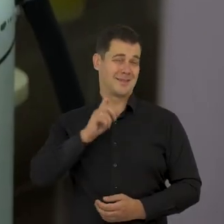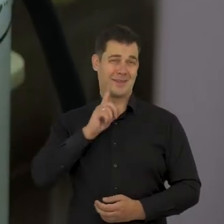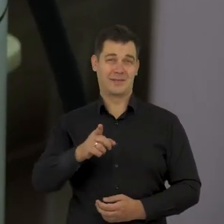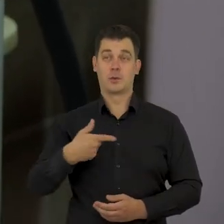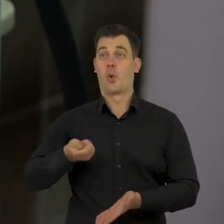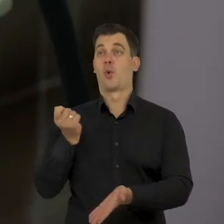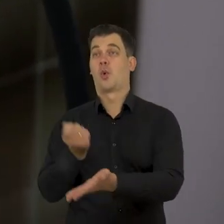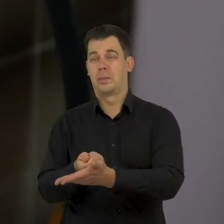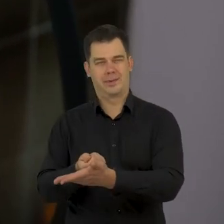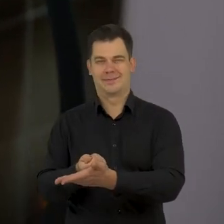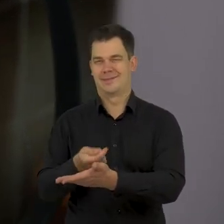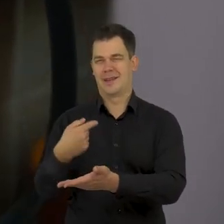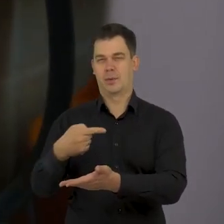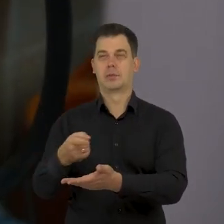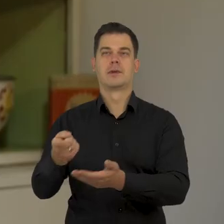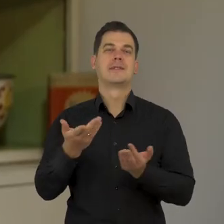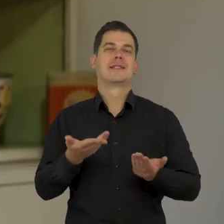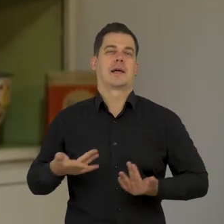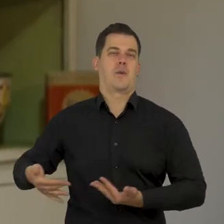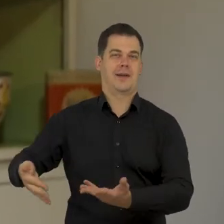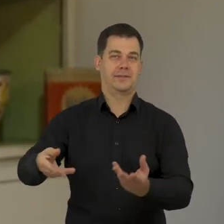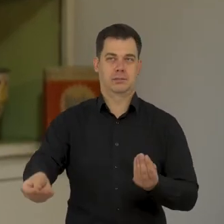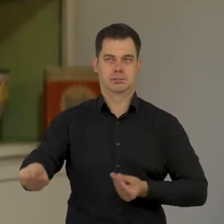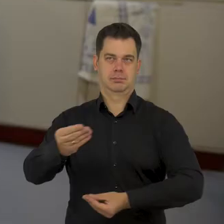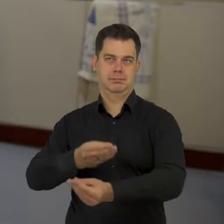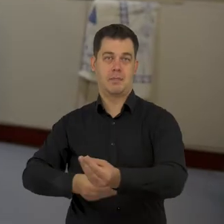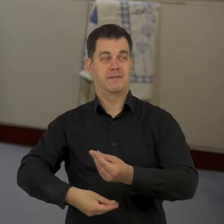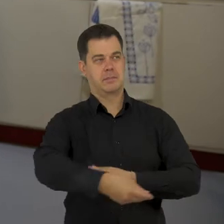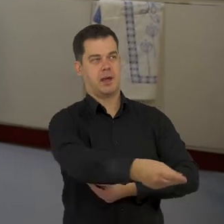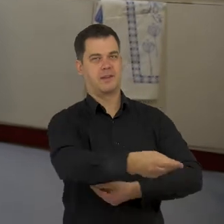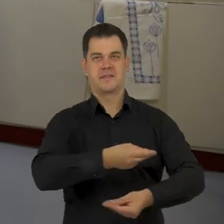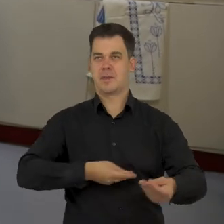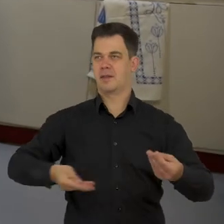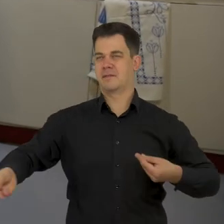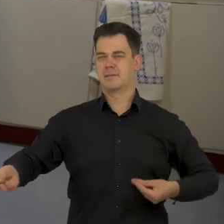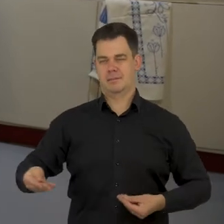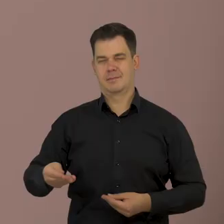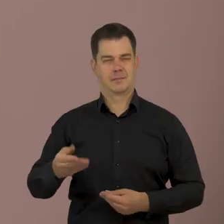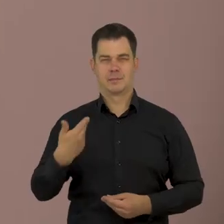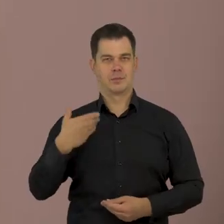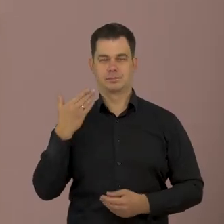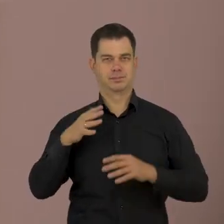Rzeczy się nie kupowało, a załatwiało, aby później korzystnie je wymienić.